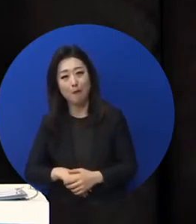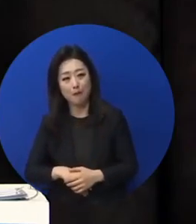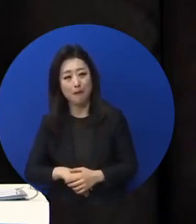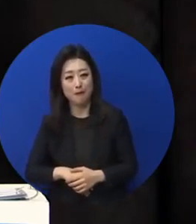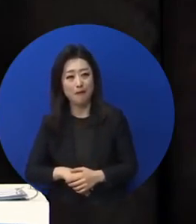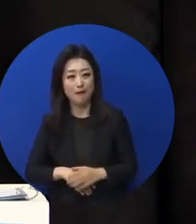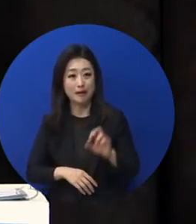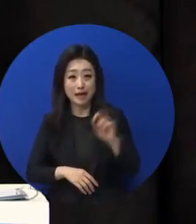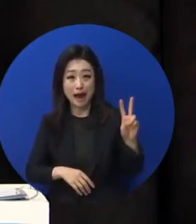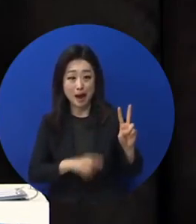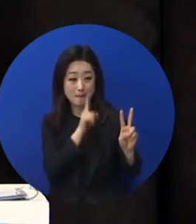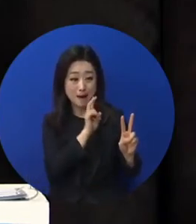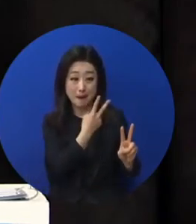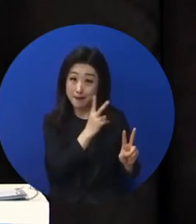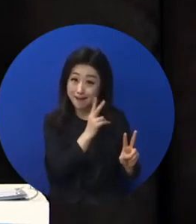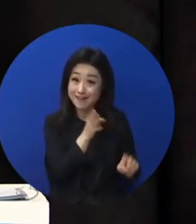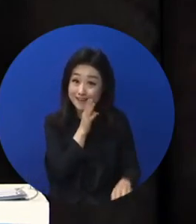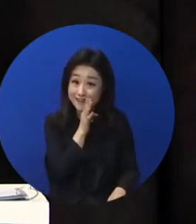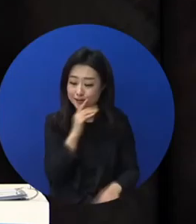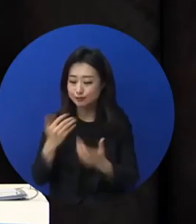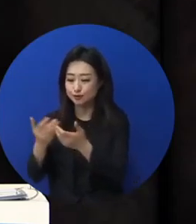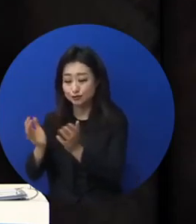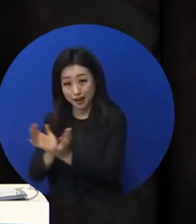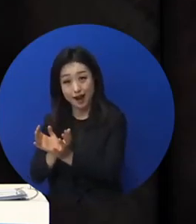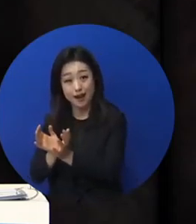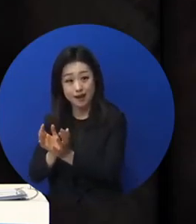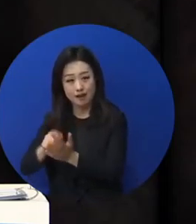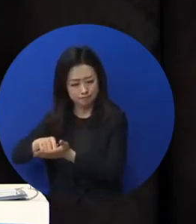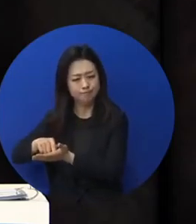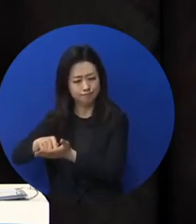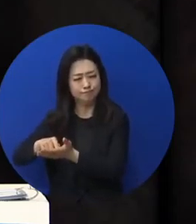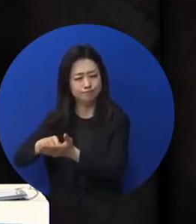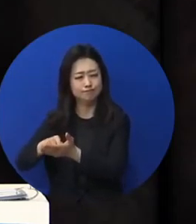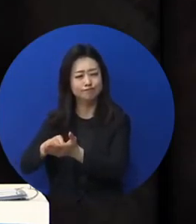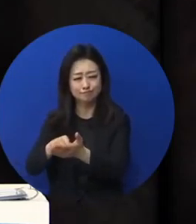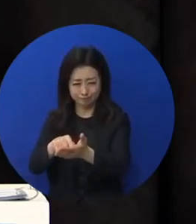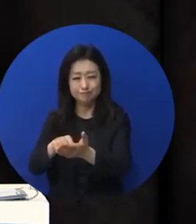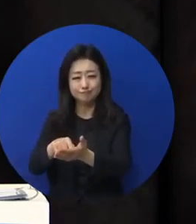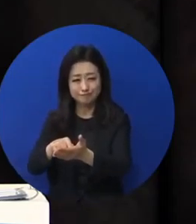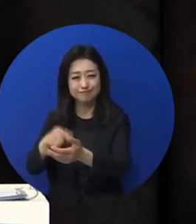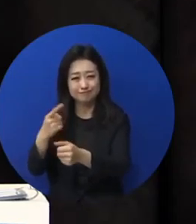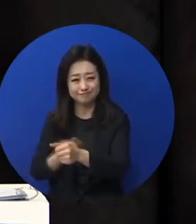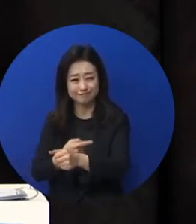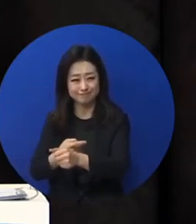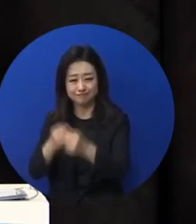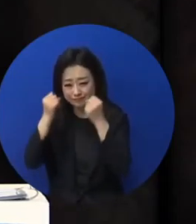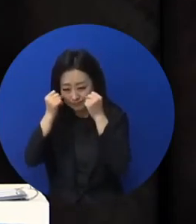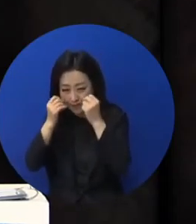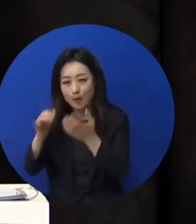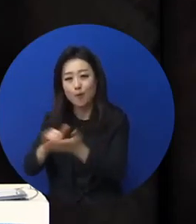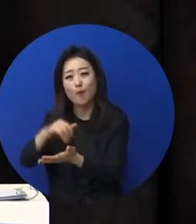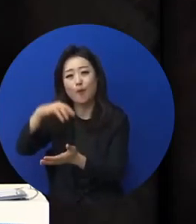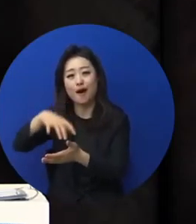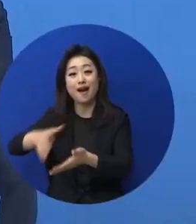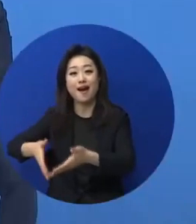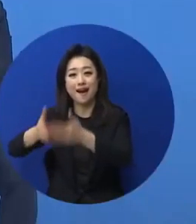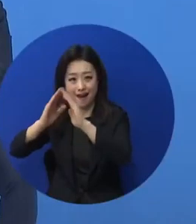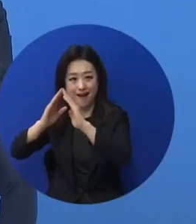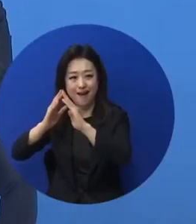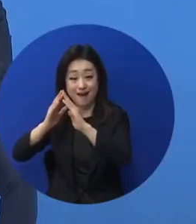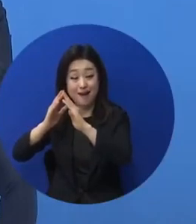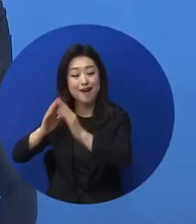관련해서는 오락가락했는데 지금까지 우리 민주당은 초지일관으로 기정사실에서 절실하게 지금 추진하고 있다. 반드시 실현해 주시기